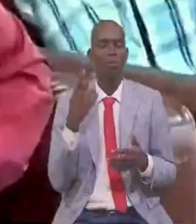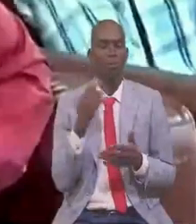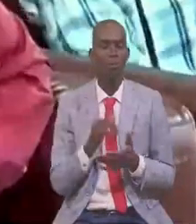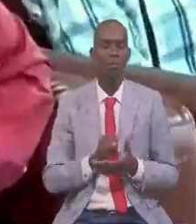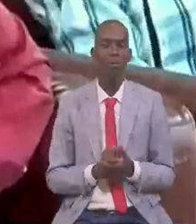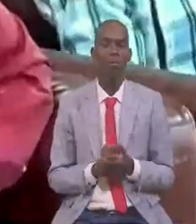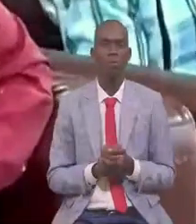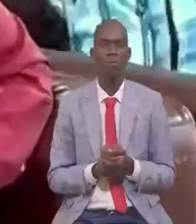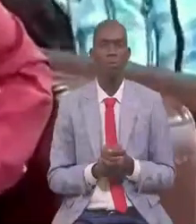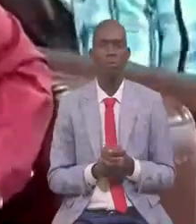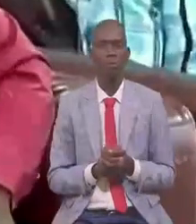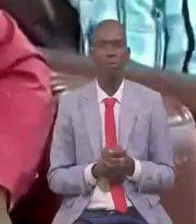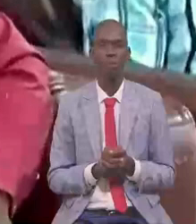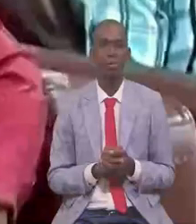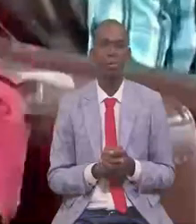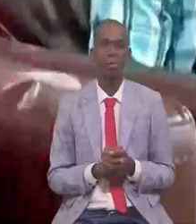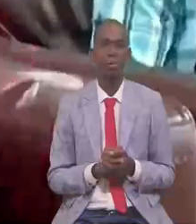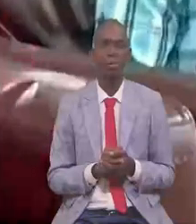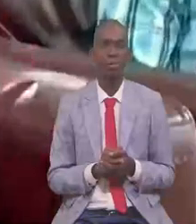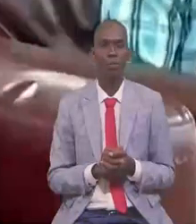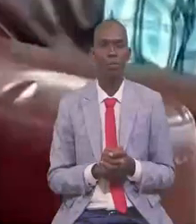occupe-t-il la terre inutilement?